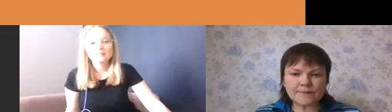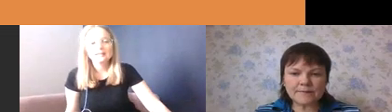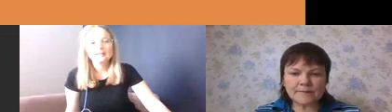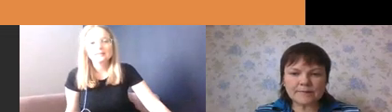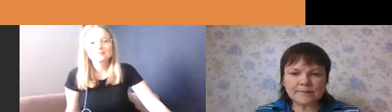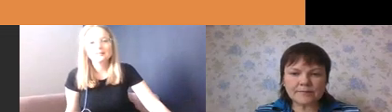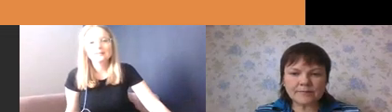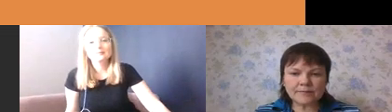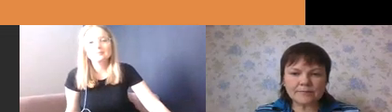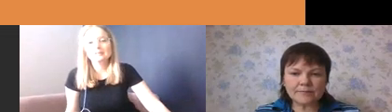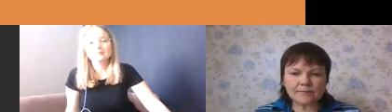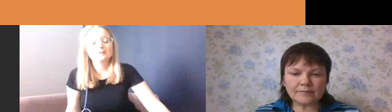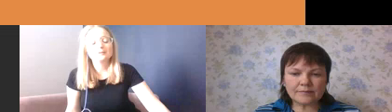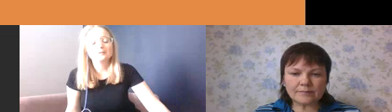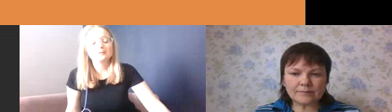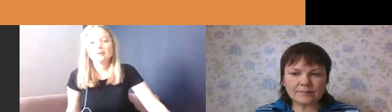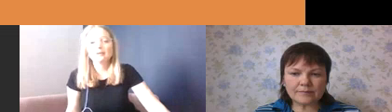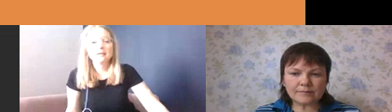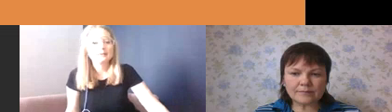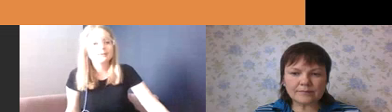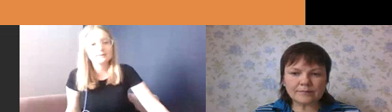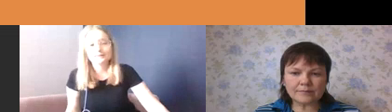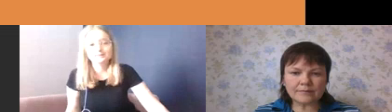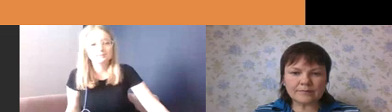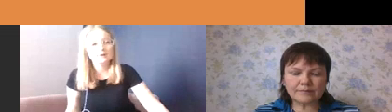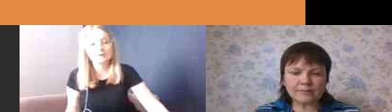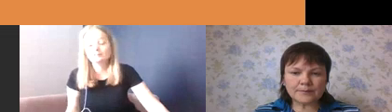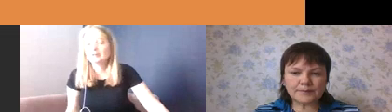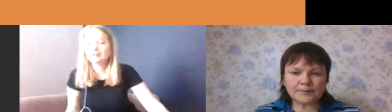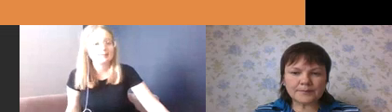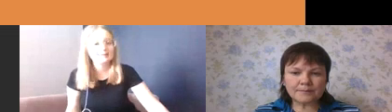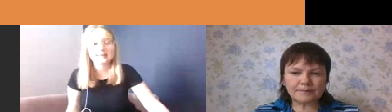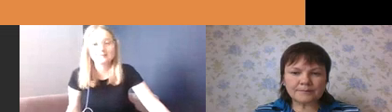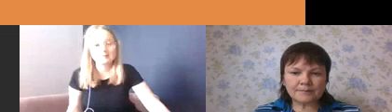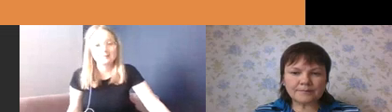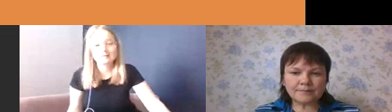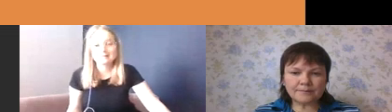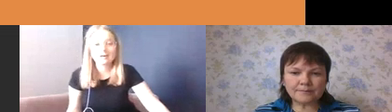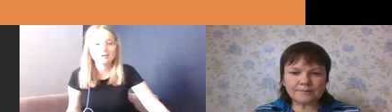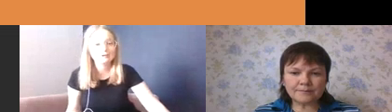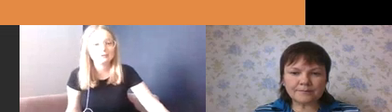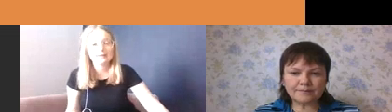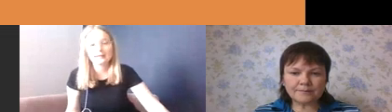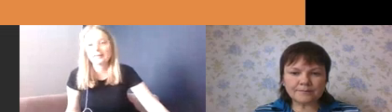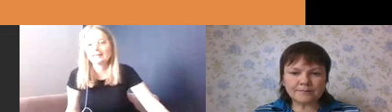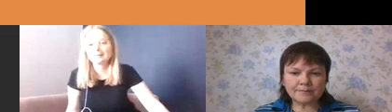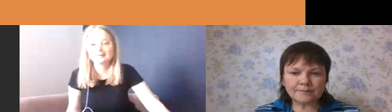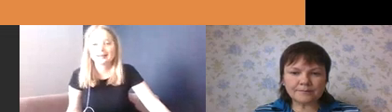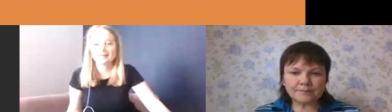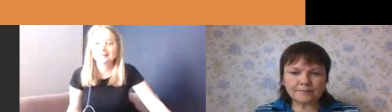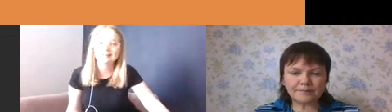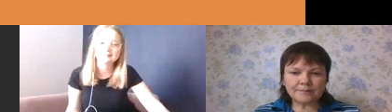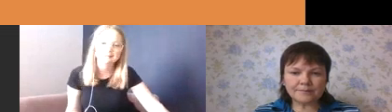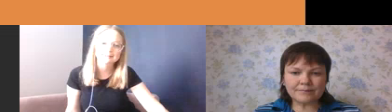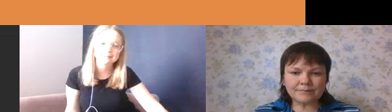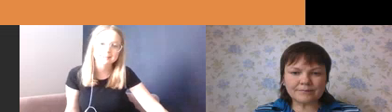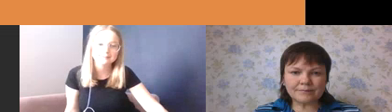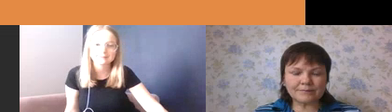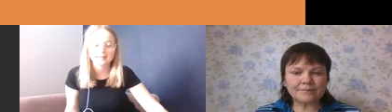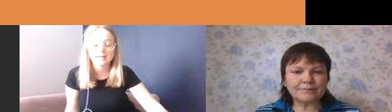Ja no, selles mõttes, et kui ei ole ka seda, siis ma arvan, et me võime sellest järgmisest slaidist ka natukene edasi